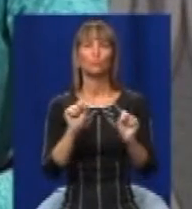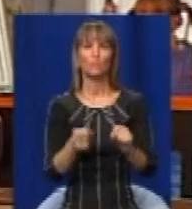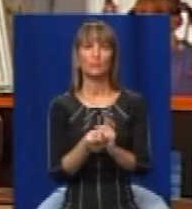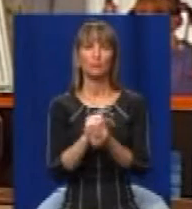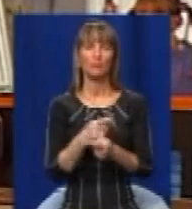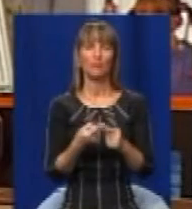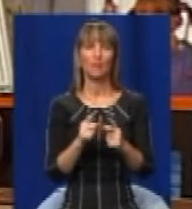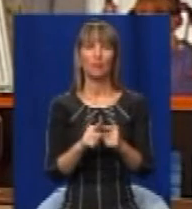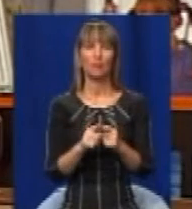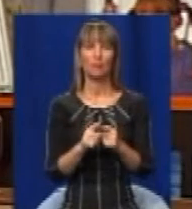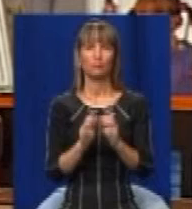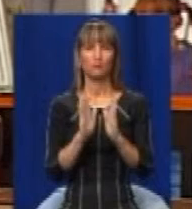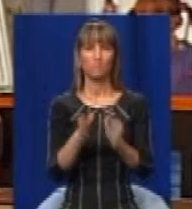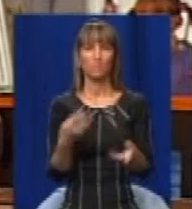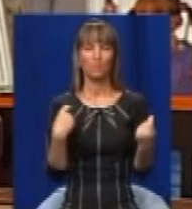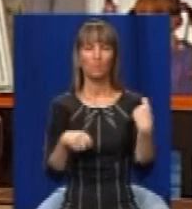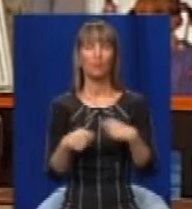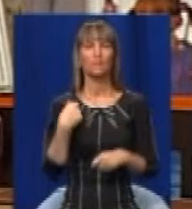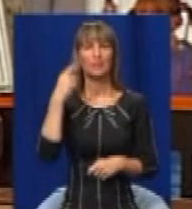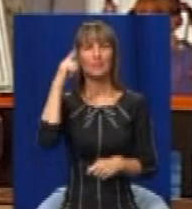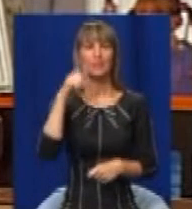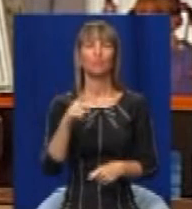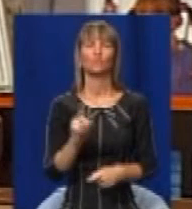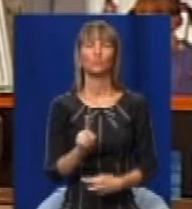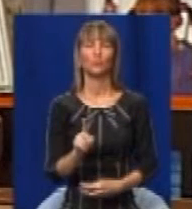стилі? Ну, я знаю, що